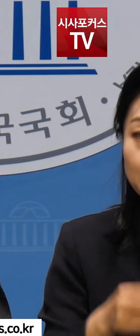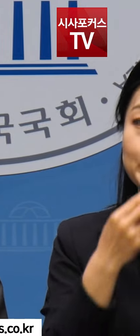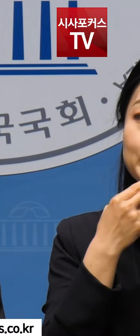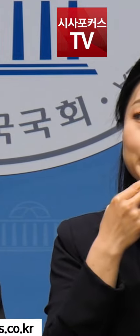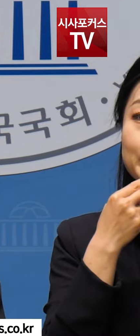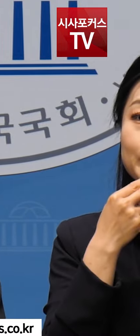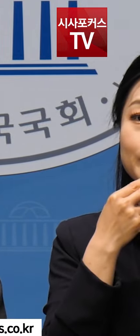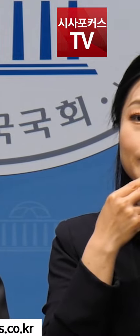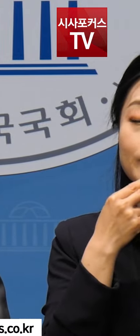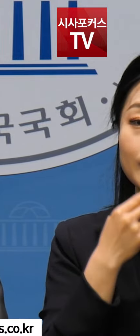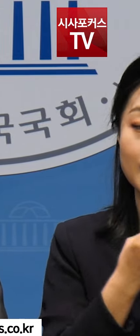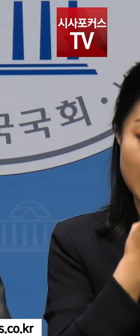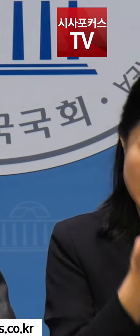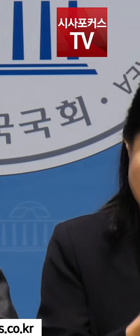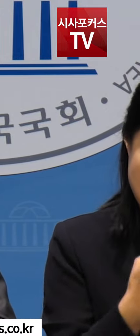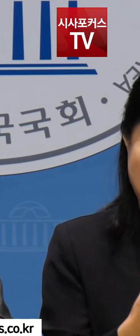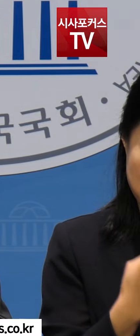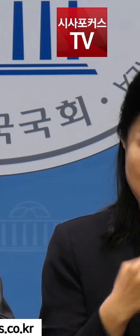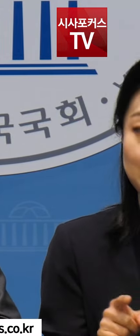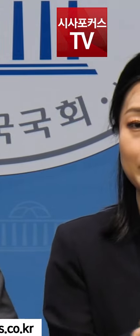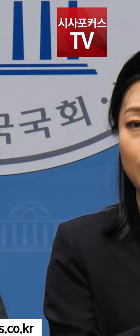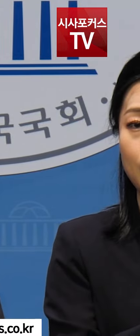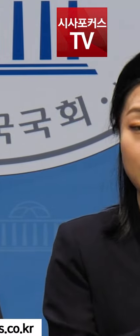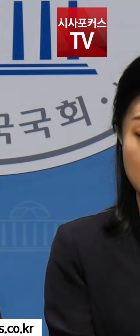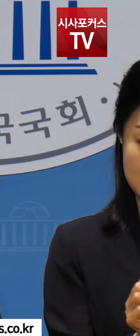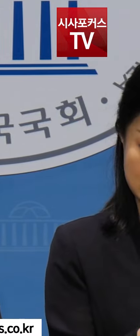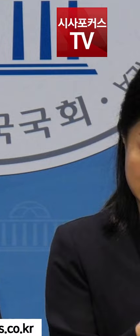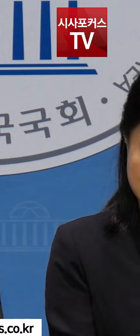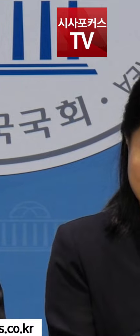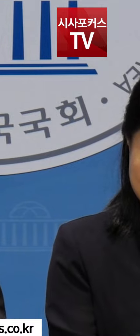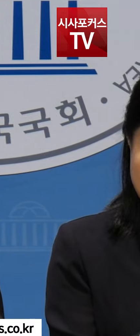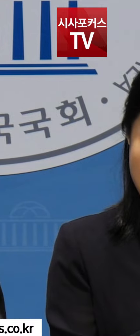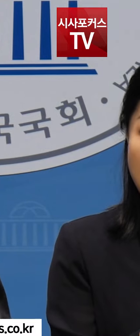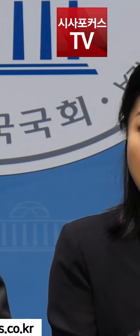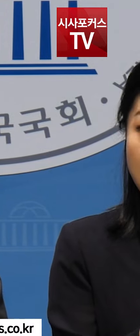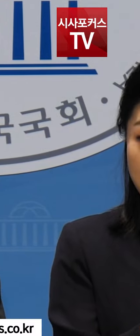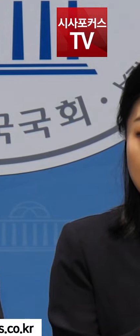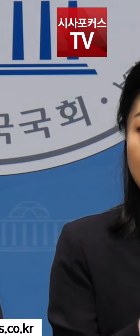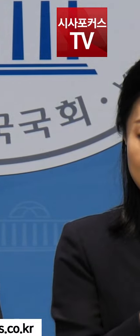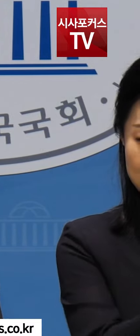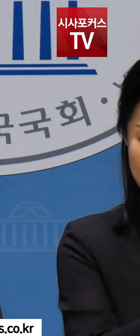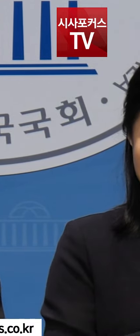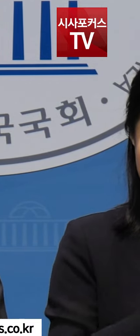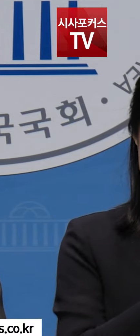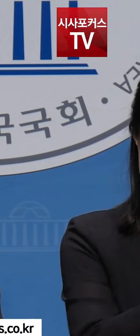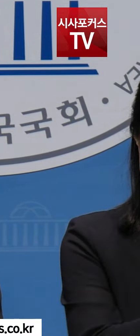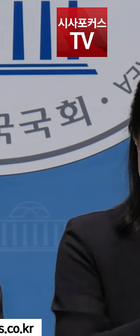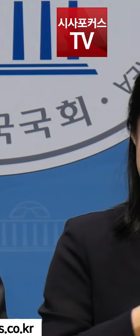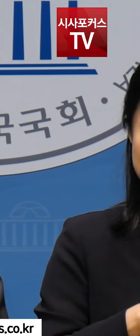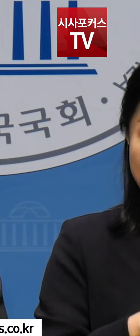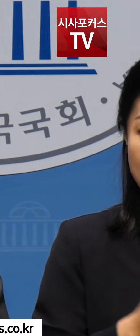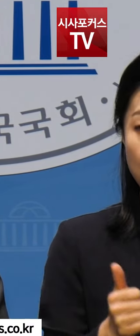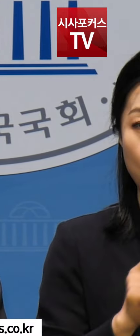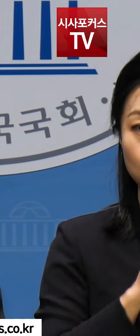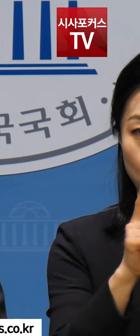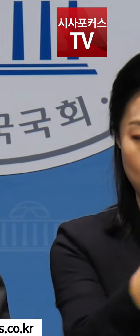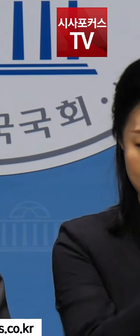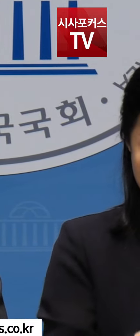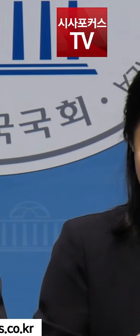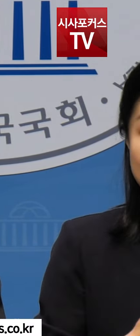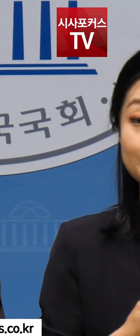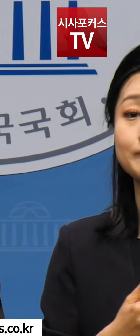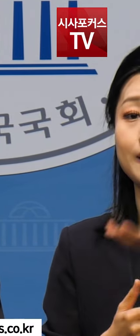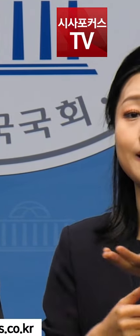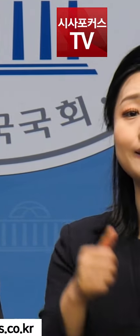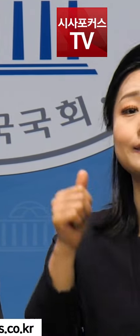진술에 터잡아서 그것도 조작된 진술이라는 의혹이 대단히 많은 그런 내용을 가지고 공소장이 작성되고 거기에서